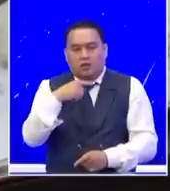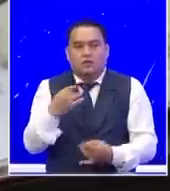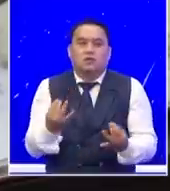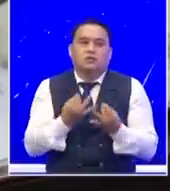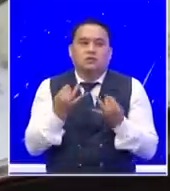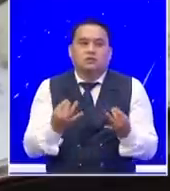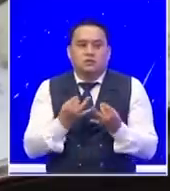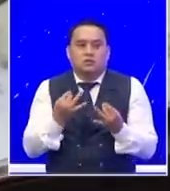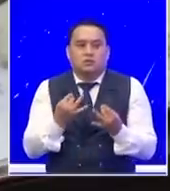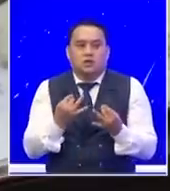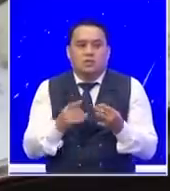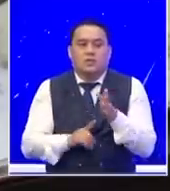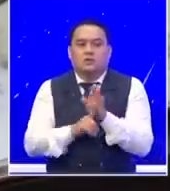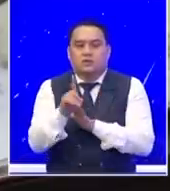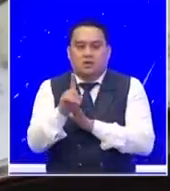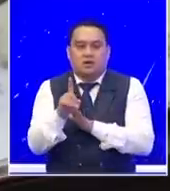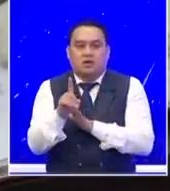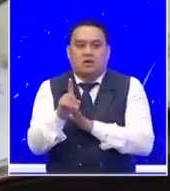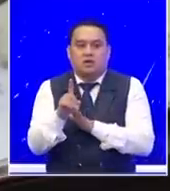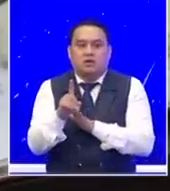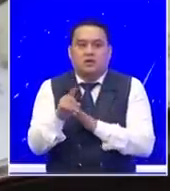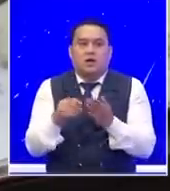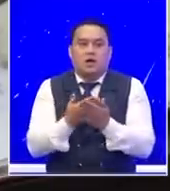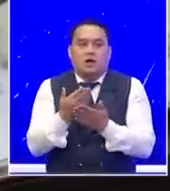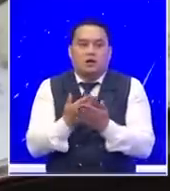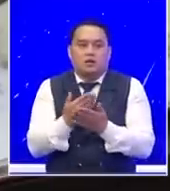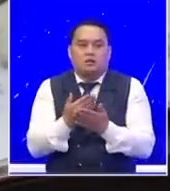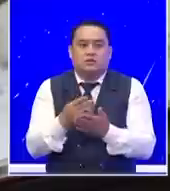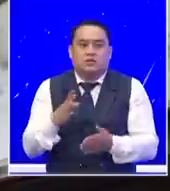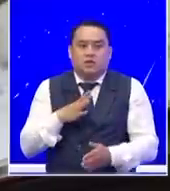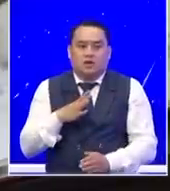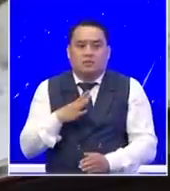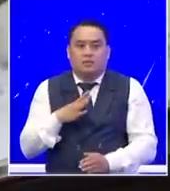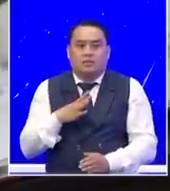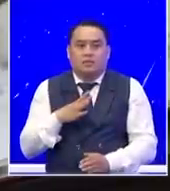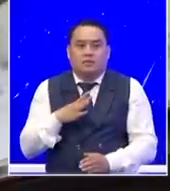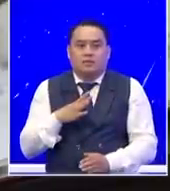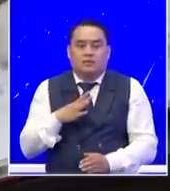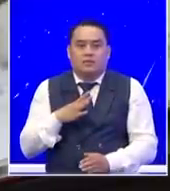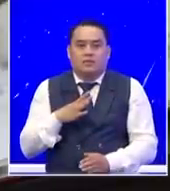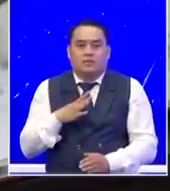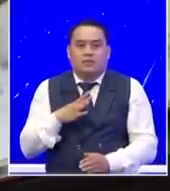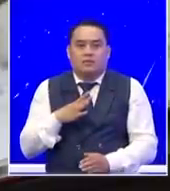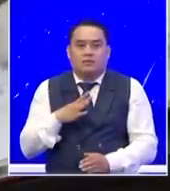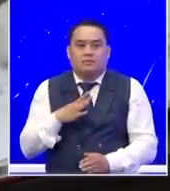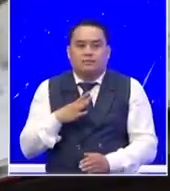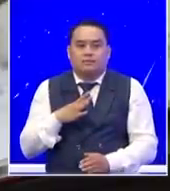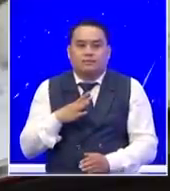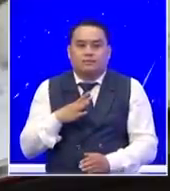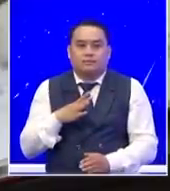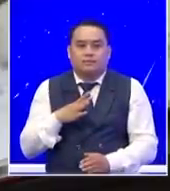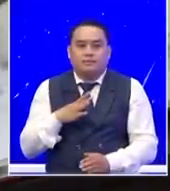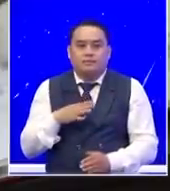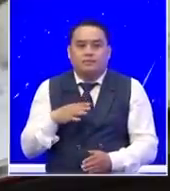қызығып, басында қағазға салып, бит-бит қызығып салатынмын. Сосын енді